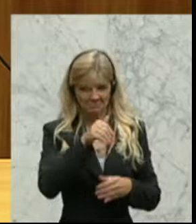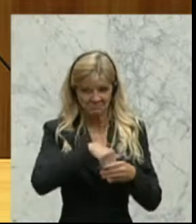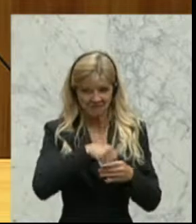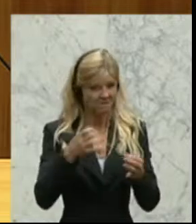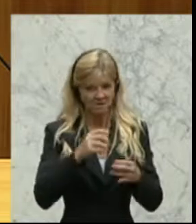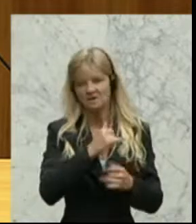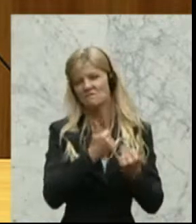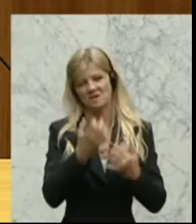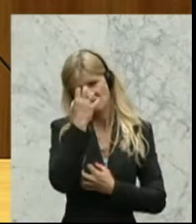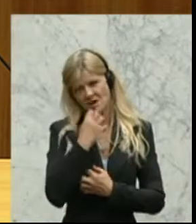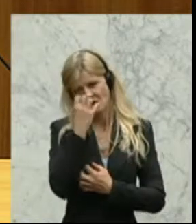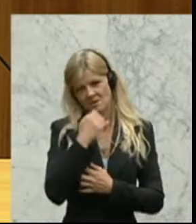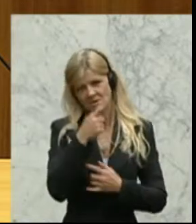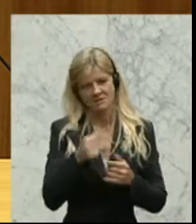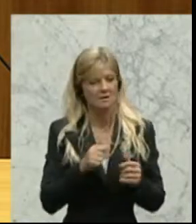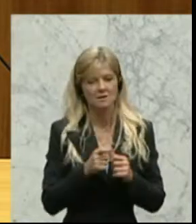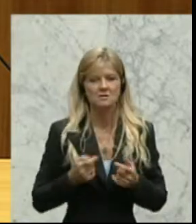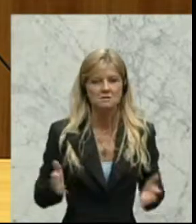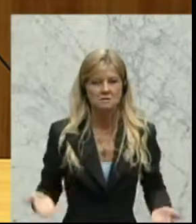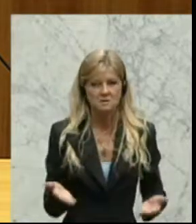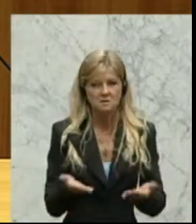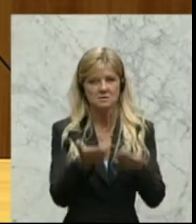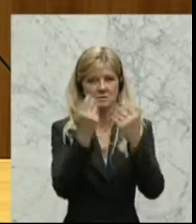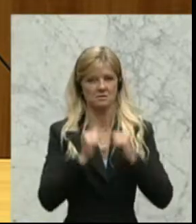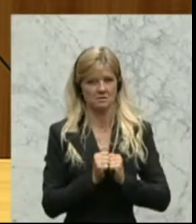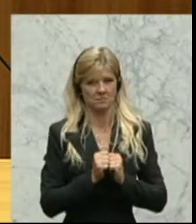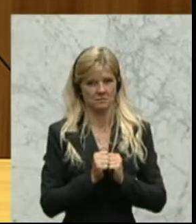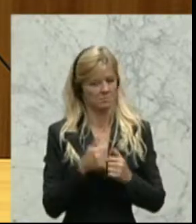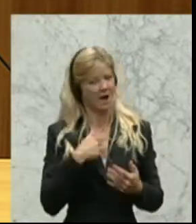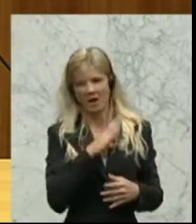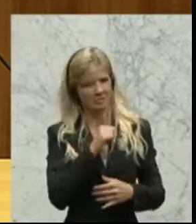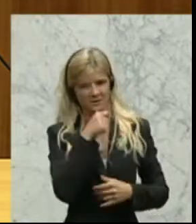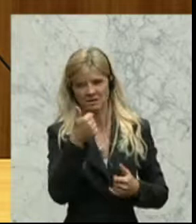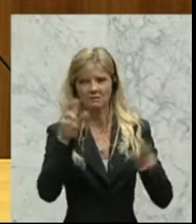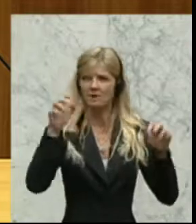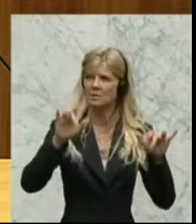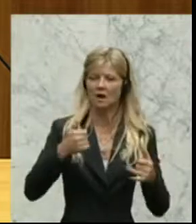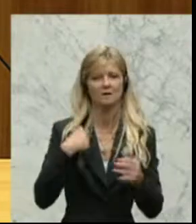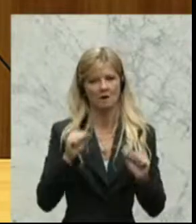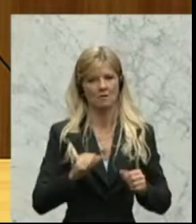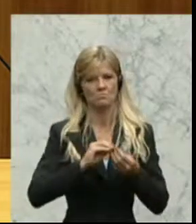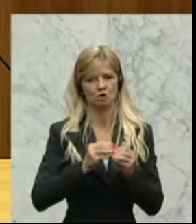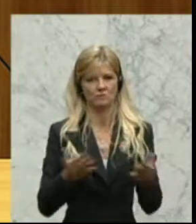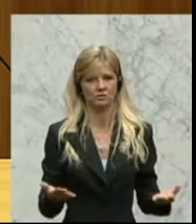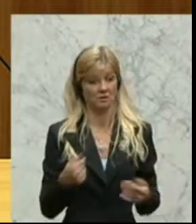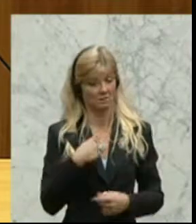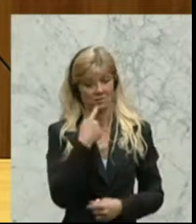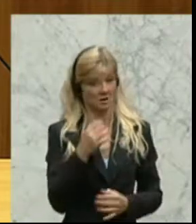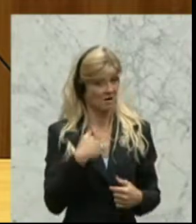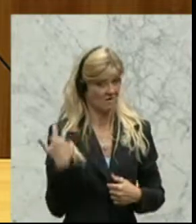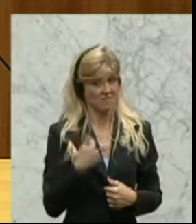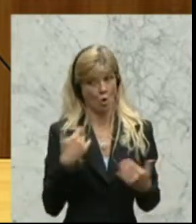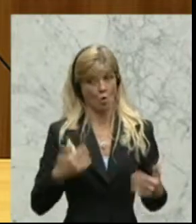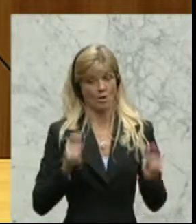Modell vorzulegen, mit dem man sich auch befassen kann. Und ich sage Ihnen eins, wir haben heute einen Antrag eingebracht, der ein erster Schritt zu der Forderung